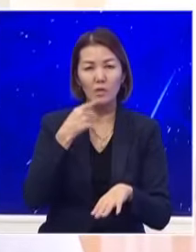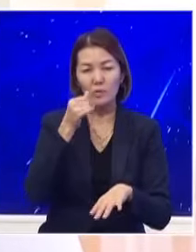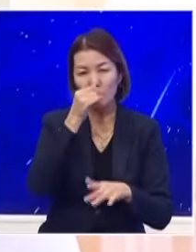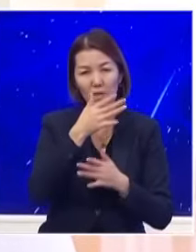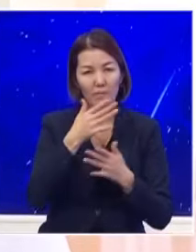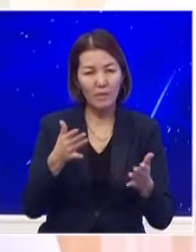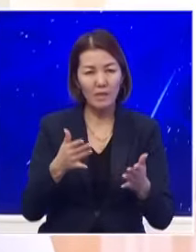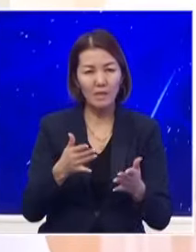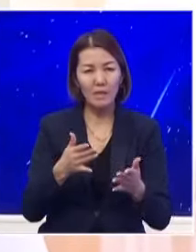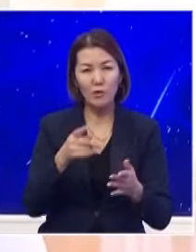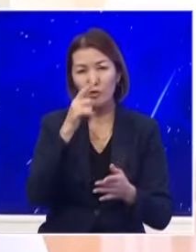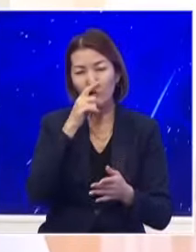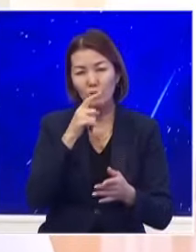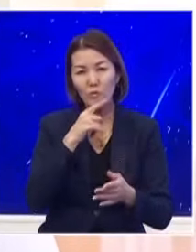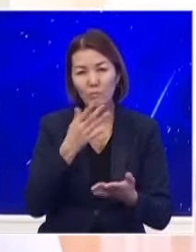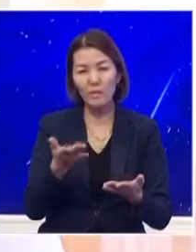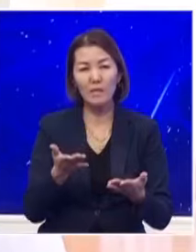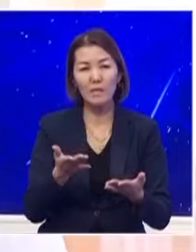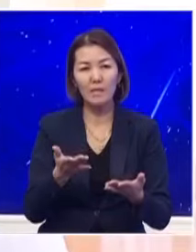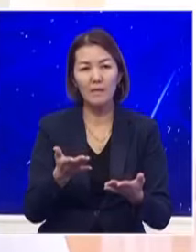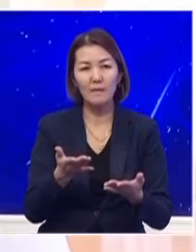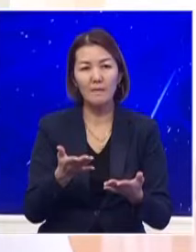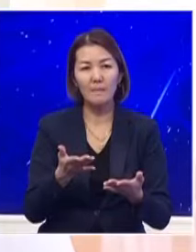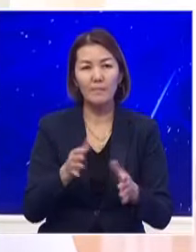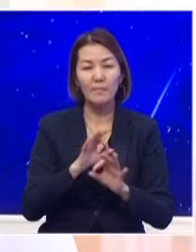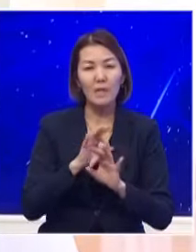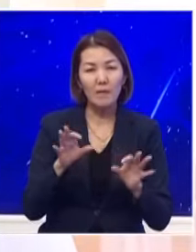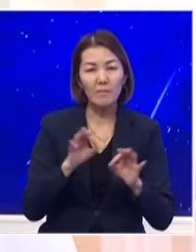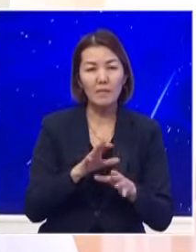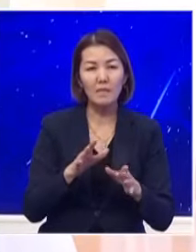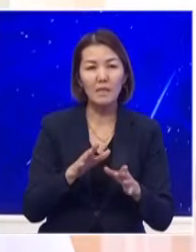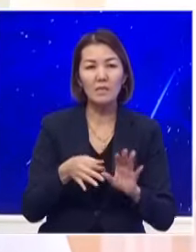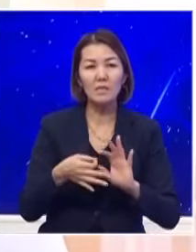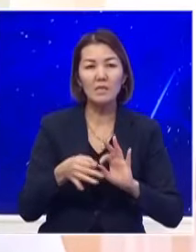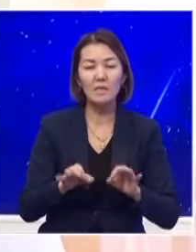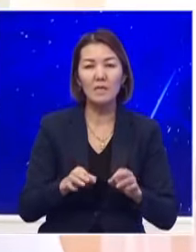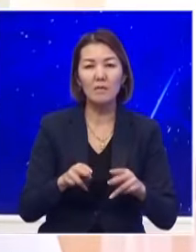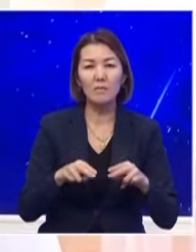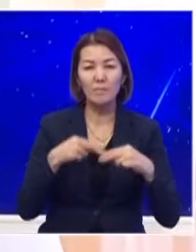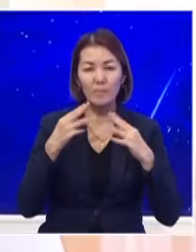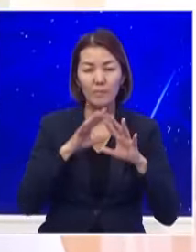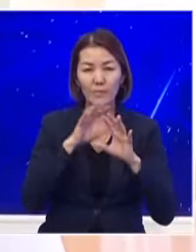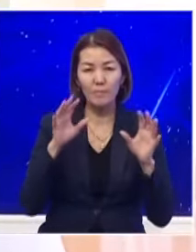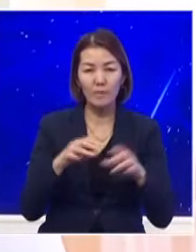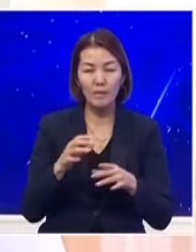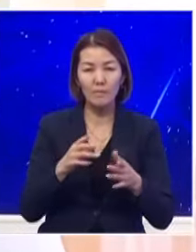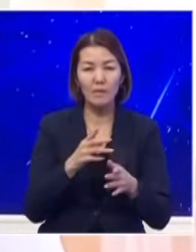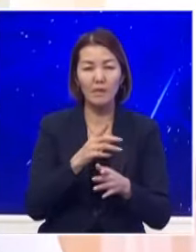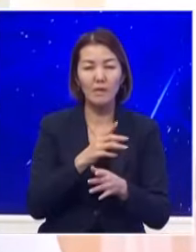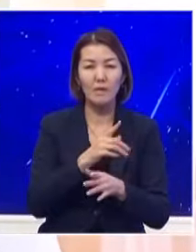не айтқан сөзіңізді ұқпайды. Соның бәріне жан тәндермен қарап,